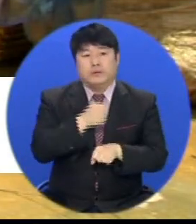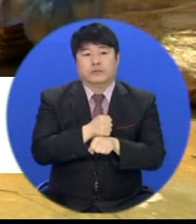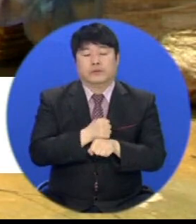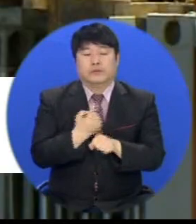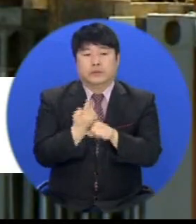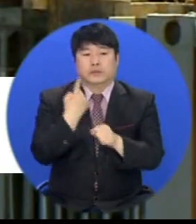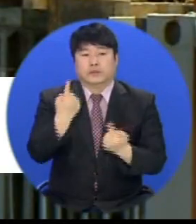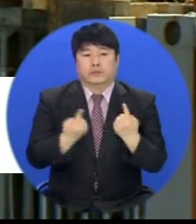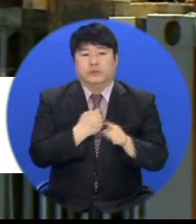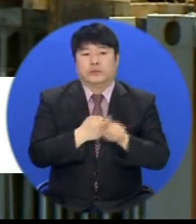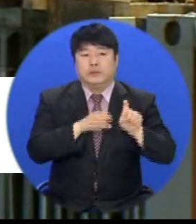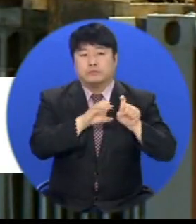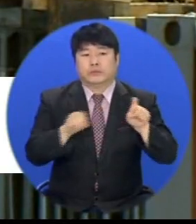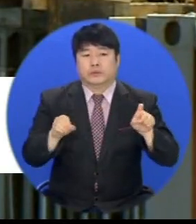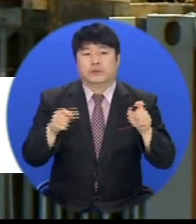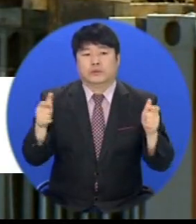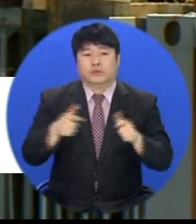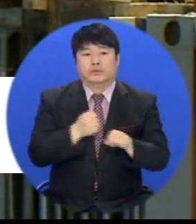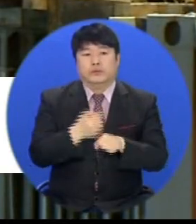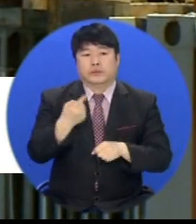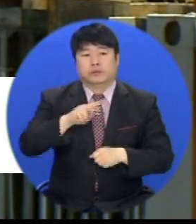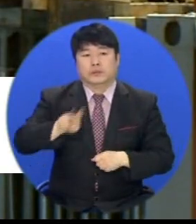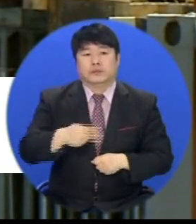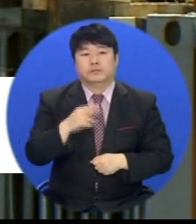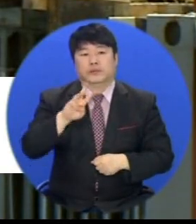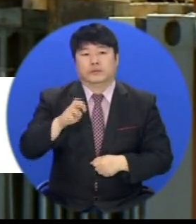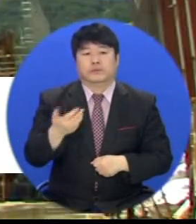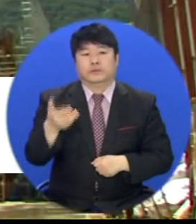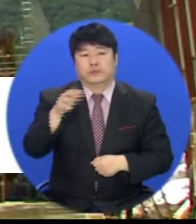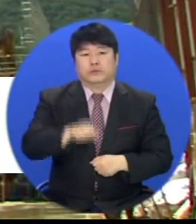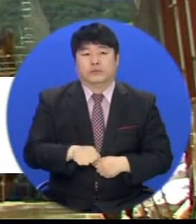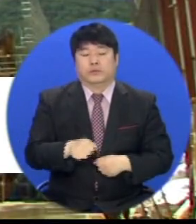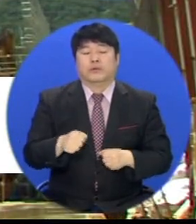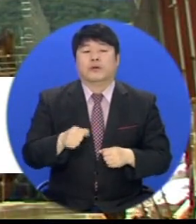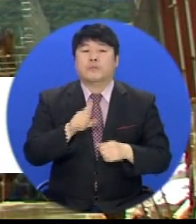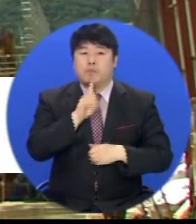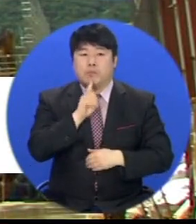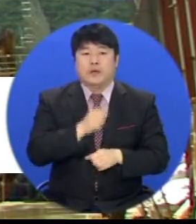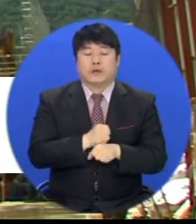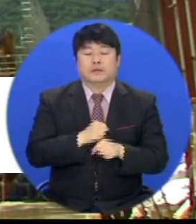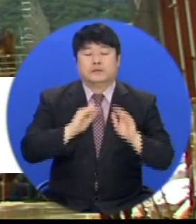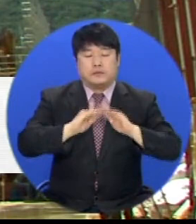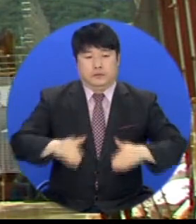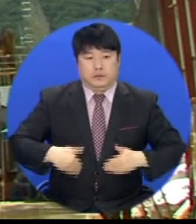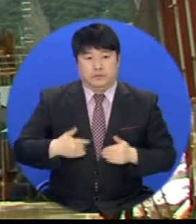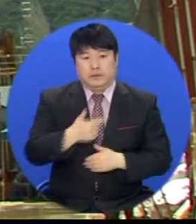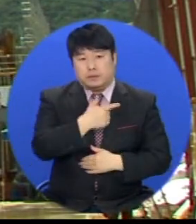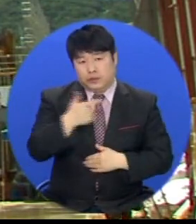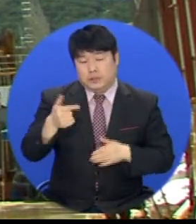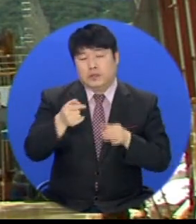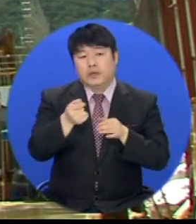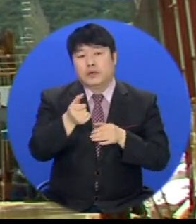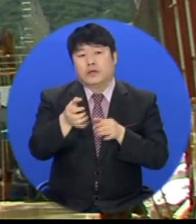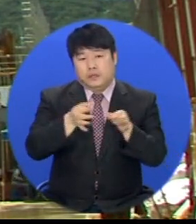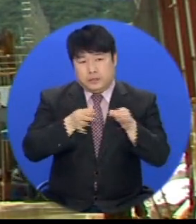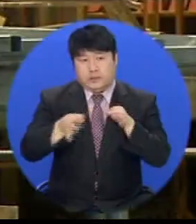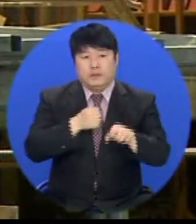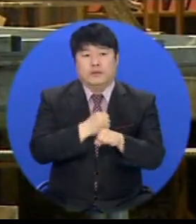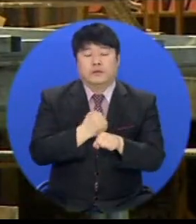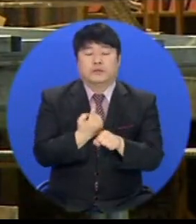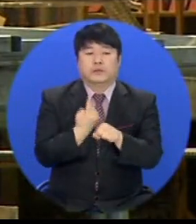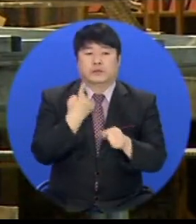전년보다 10% 감소한 1,239억 원에 그쳤습니다. 전남 지역의 대형 소매점 판매도